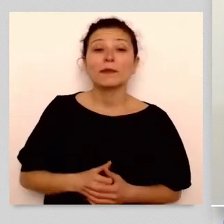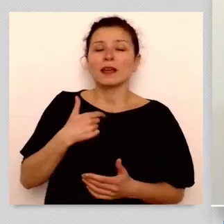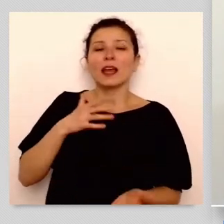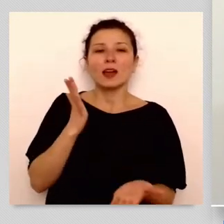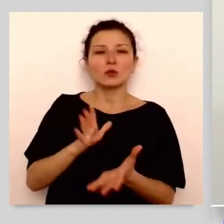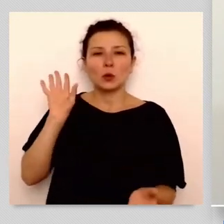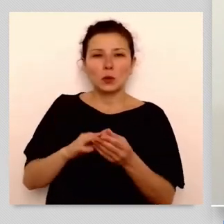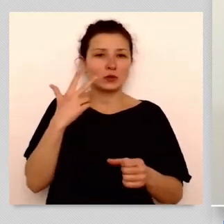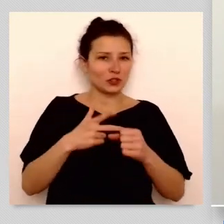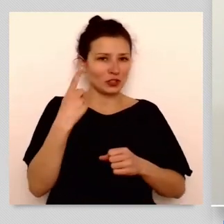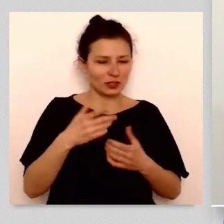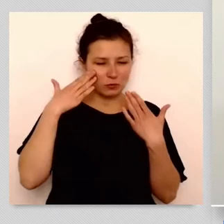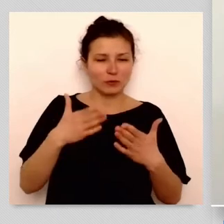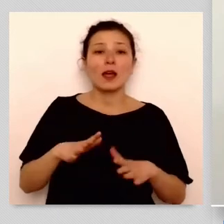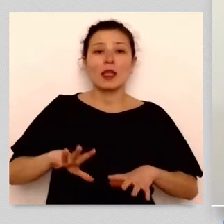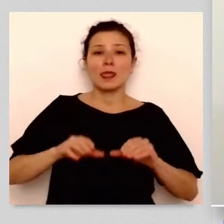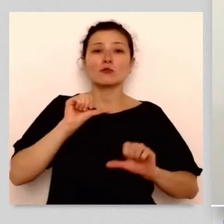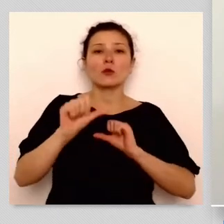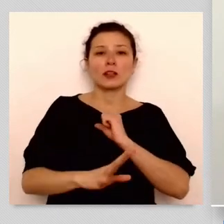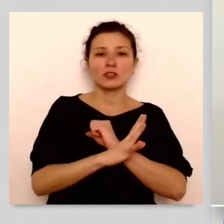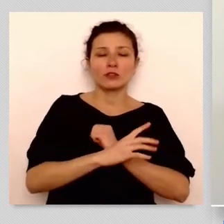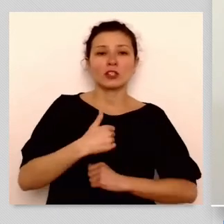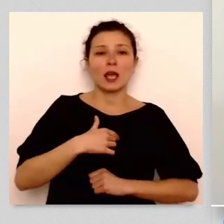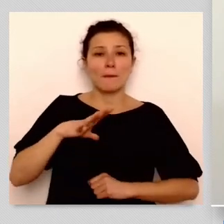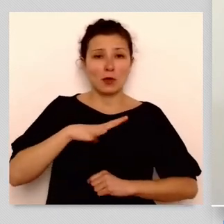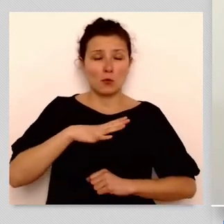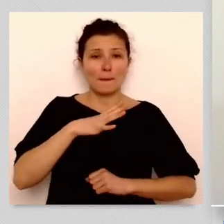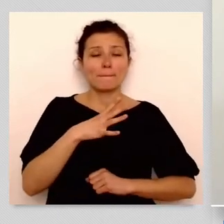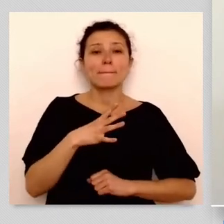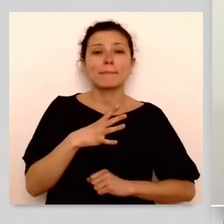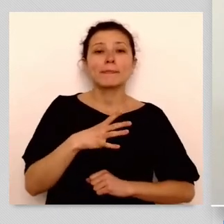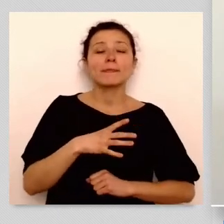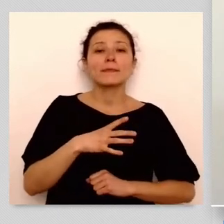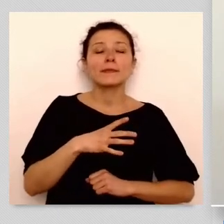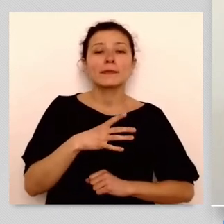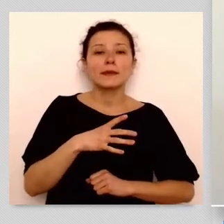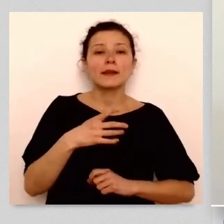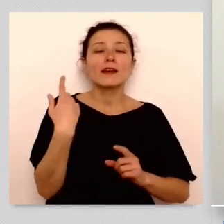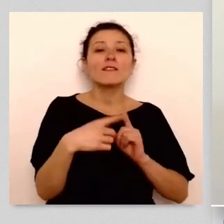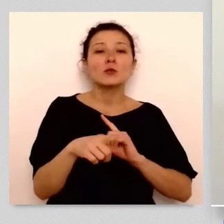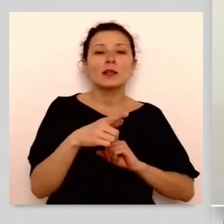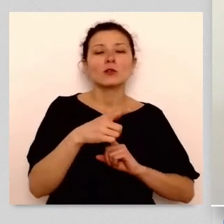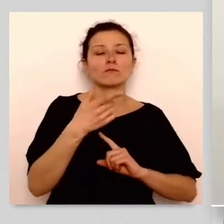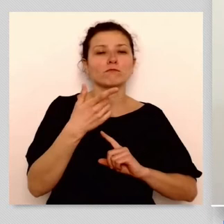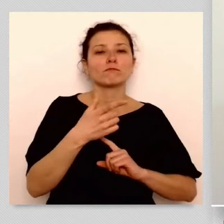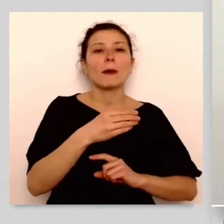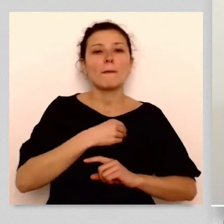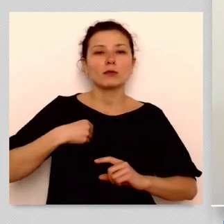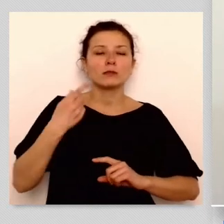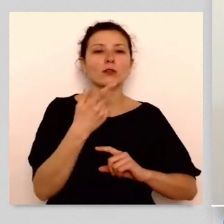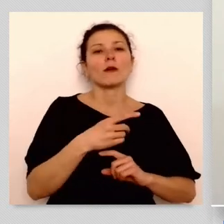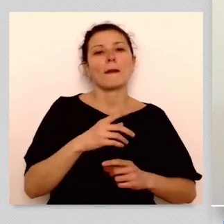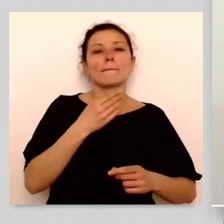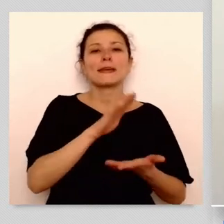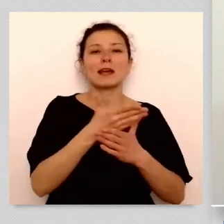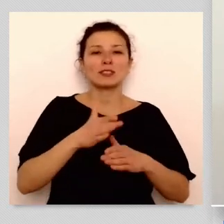lat 90. byłem oficjalnym delegatem Polski do Międzynarodowej Agencji Energii i był pierwszy na